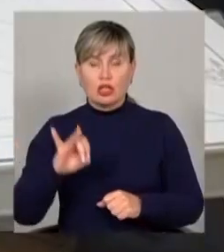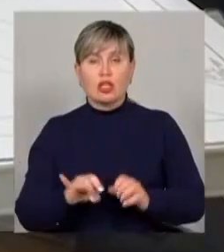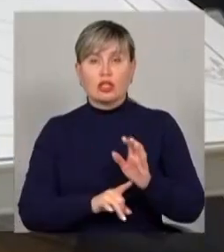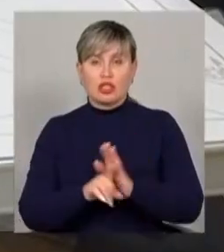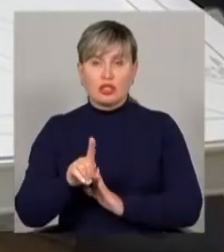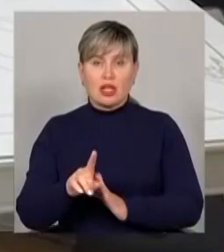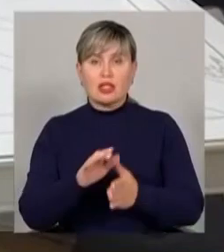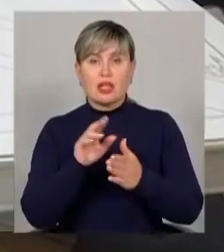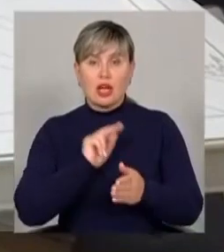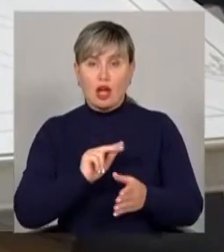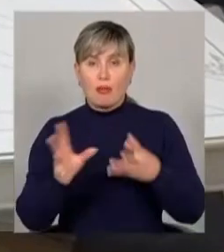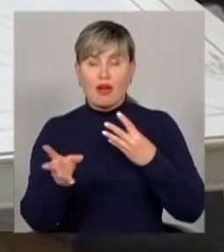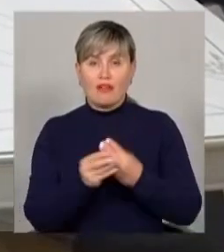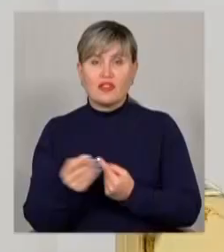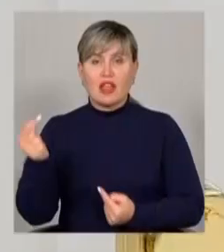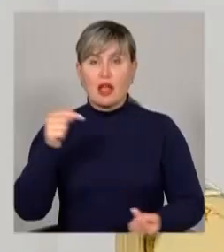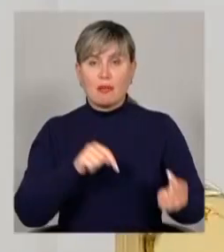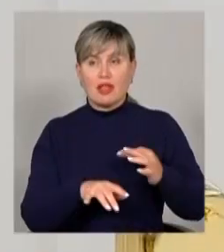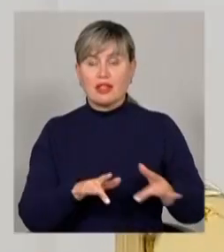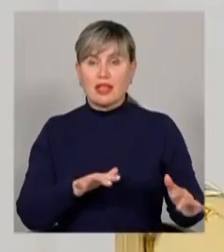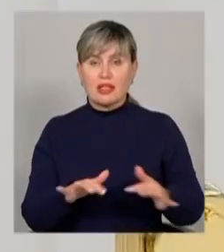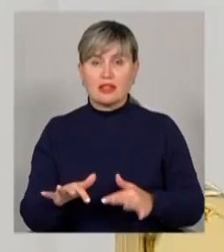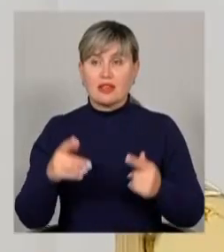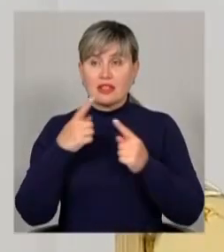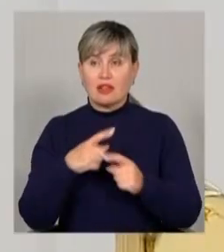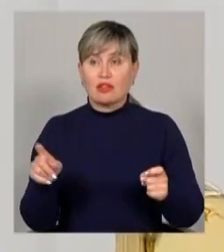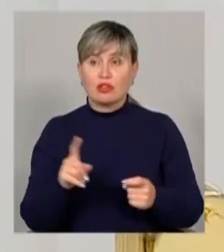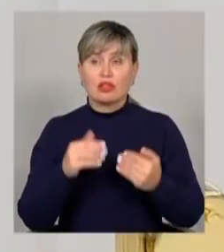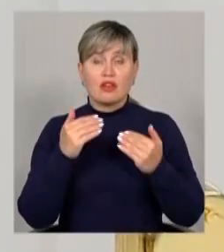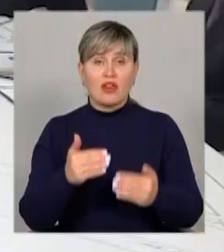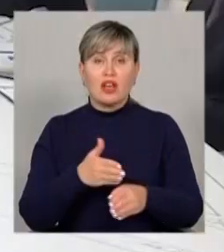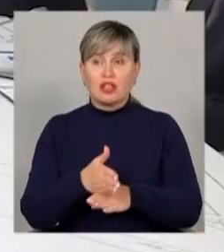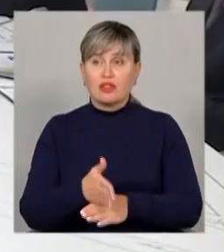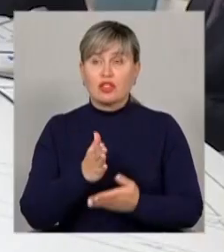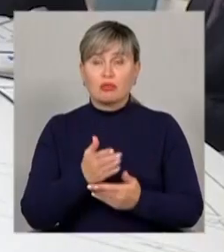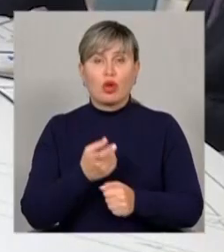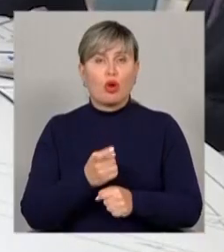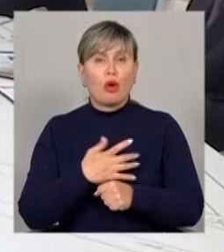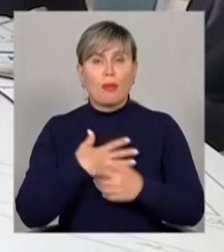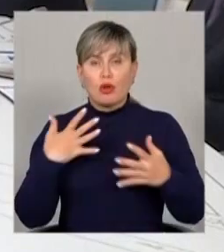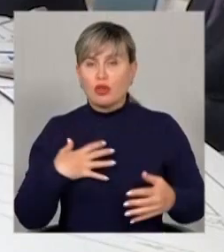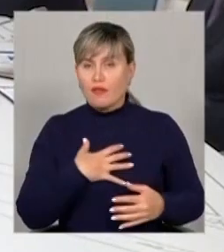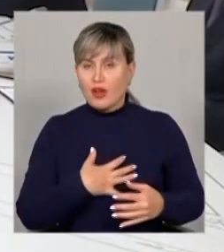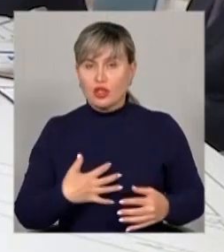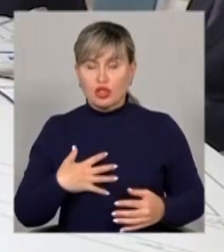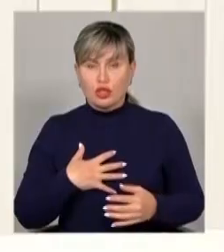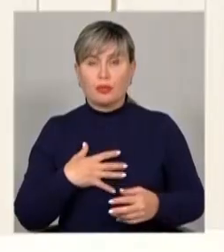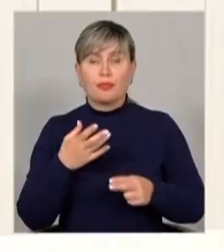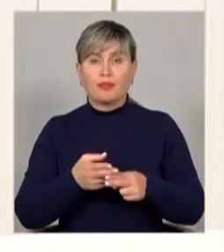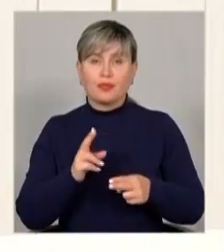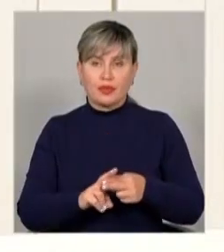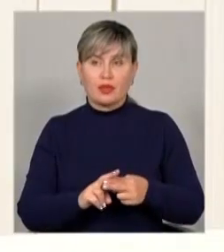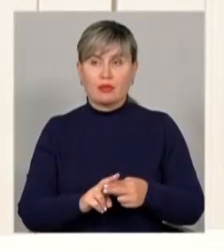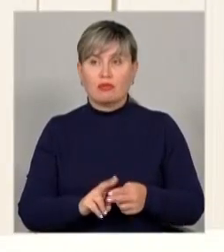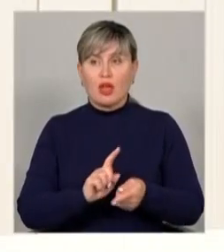начинается союзническое взаимодействие. Заявляю о том, что ваш визит имеет очень большое значение. По сути дела, это